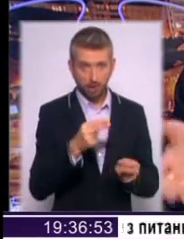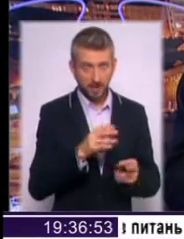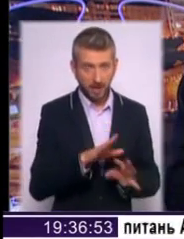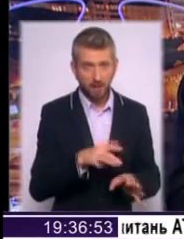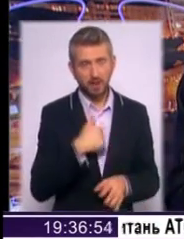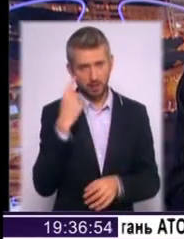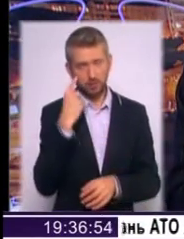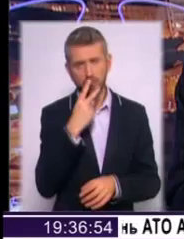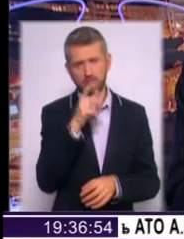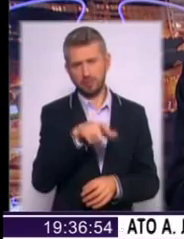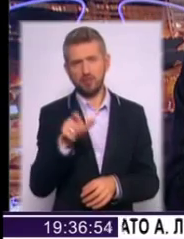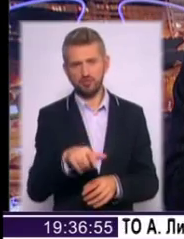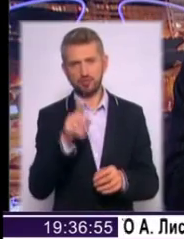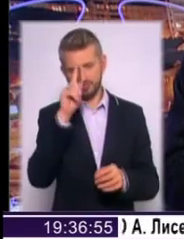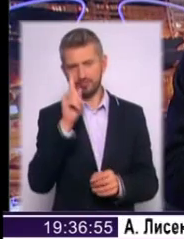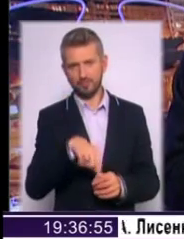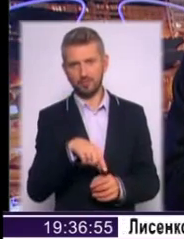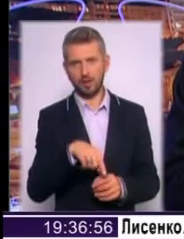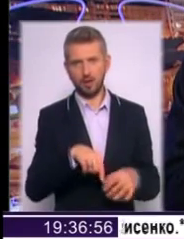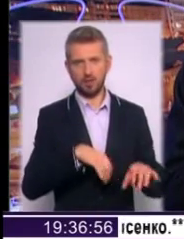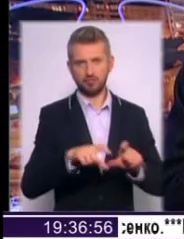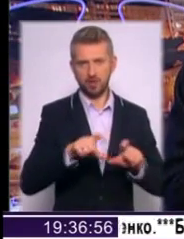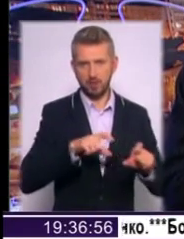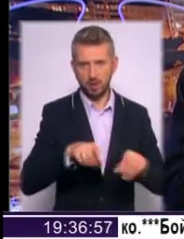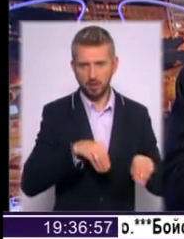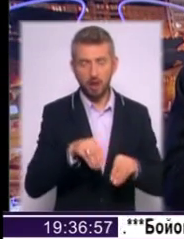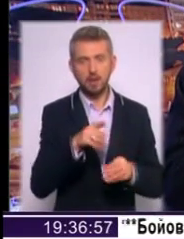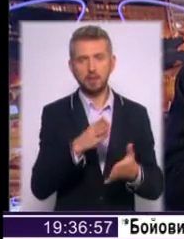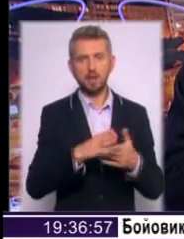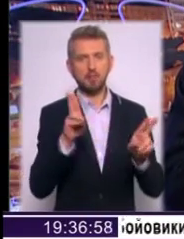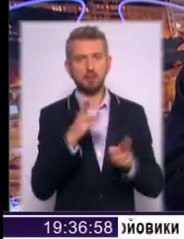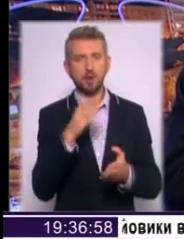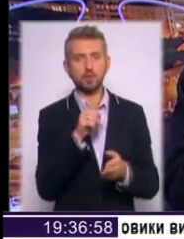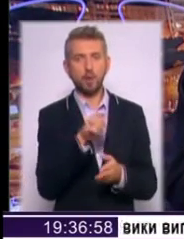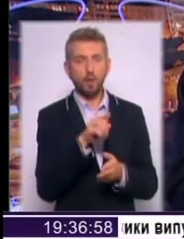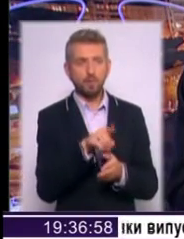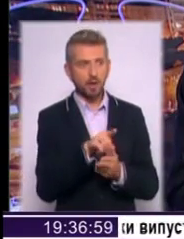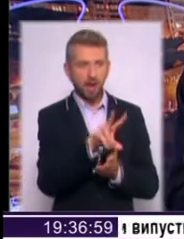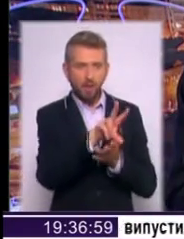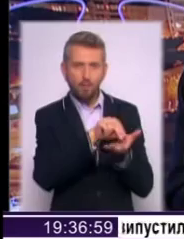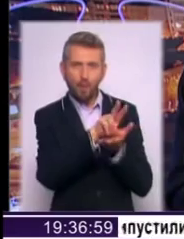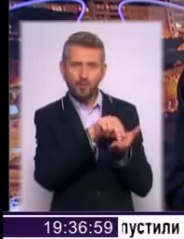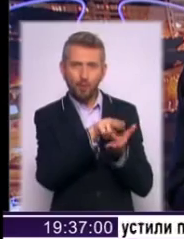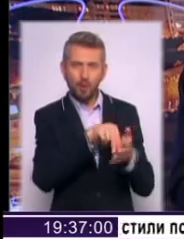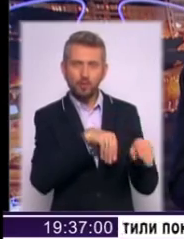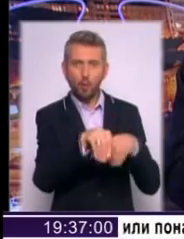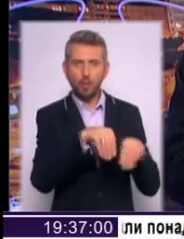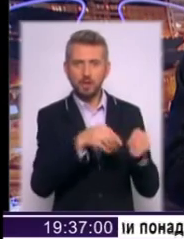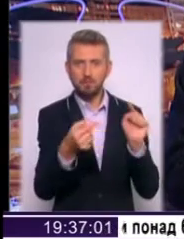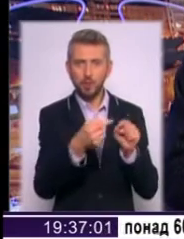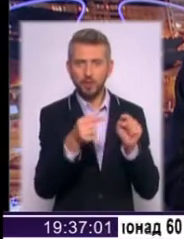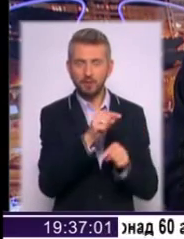думаю, що телеглядачі грають дехто. Там і відомий принцип. Якщо ви повторюєте ходи противника, то